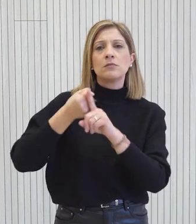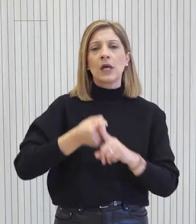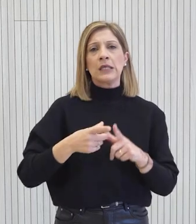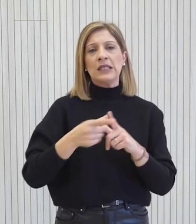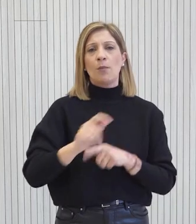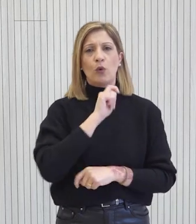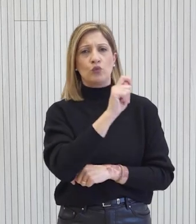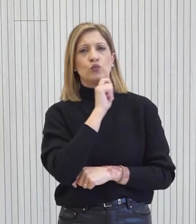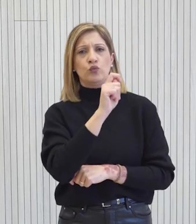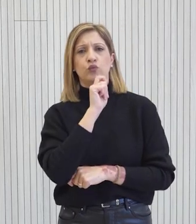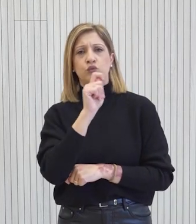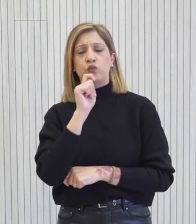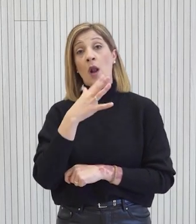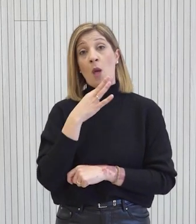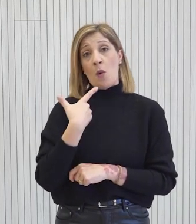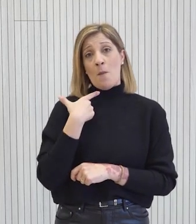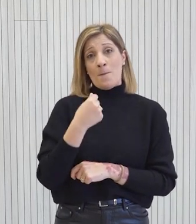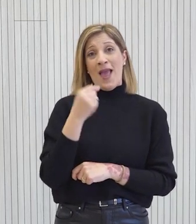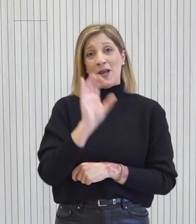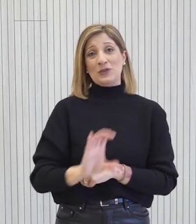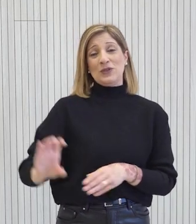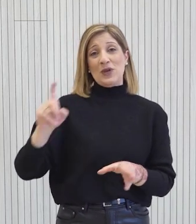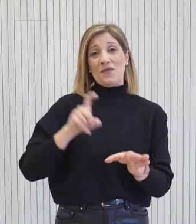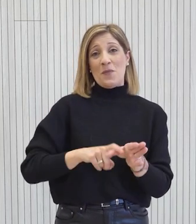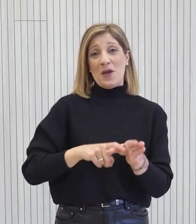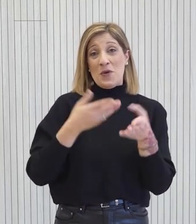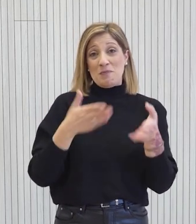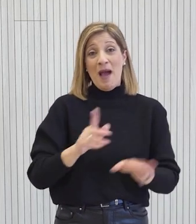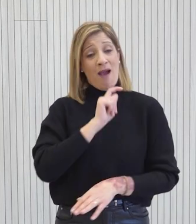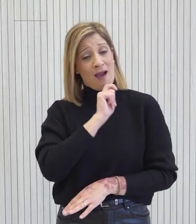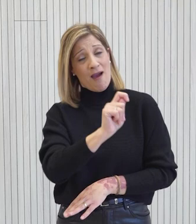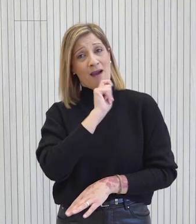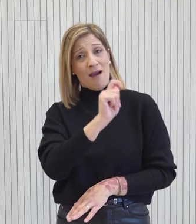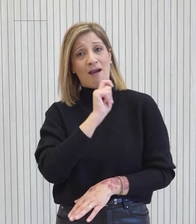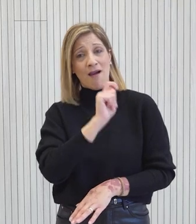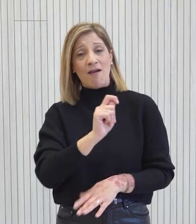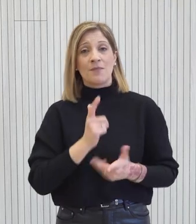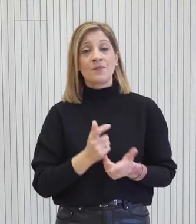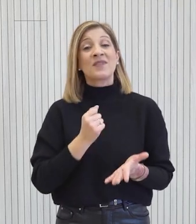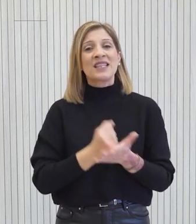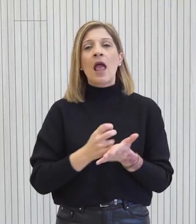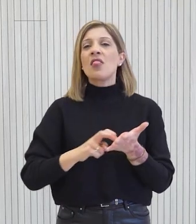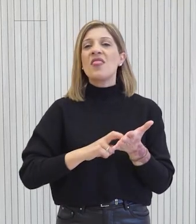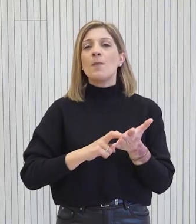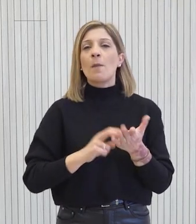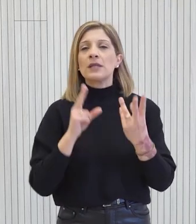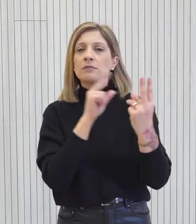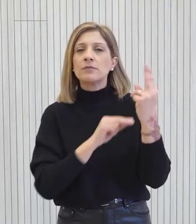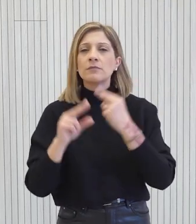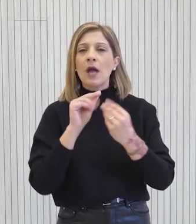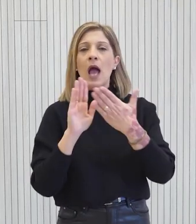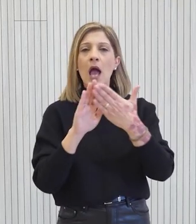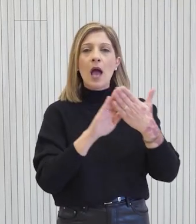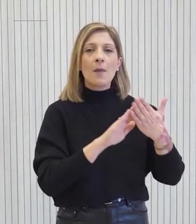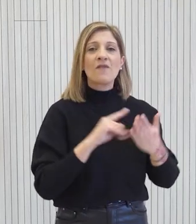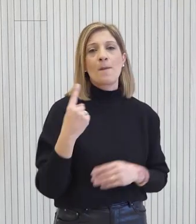Δημοκρατία ως κράτος μέλος της Ευρωπαϊκής Ένωσης, αλλά και μέσα από την ενεργή διπλωματία που ασκούμε, είμαστε σε επικοινωνία